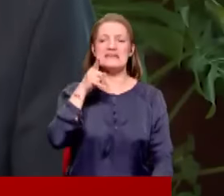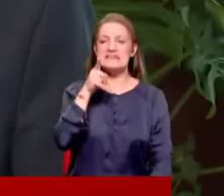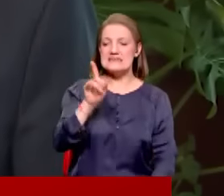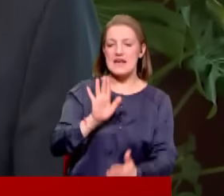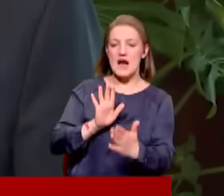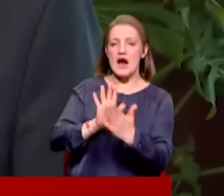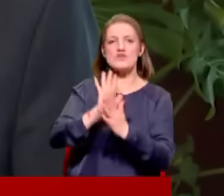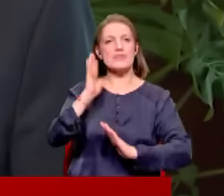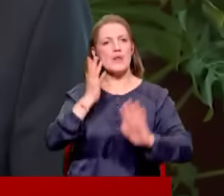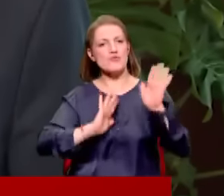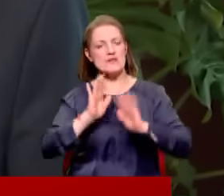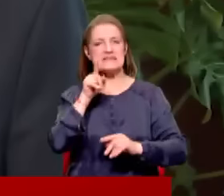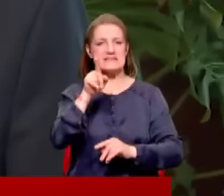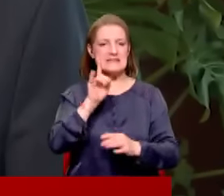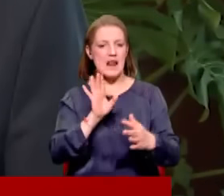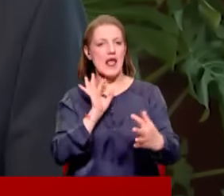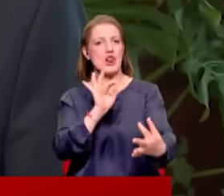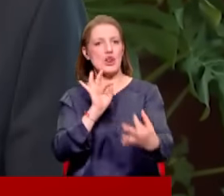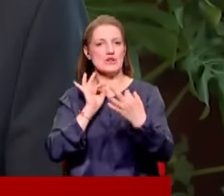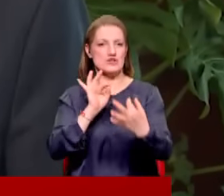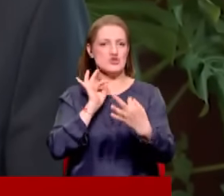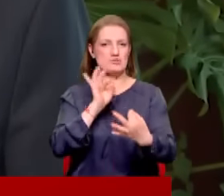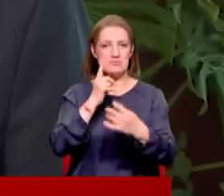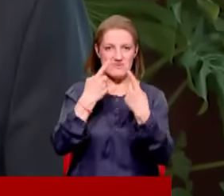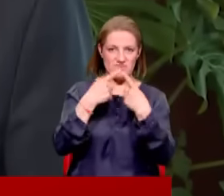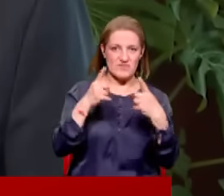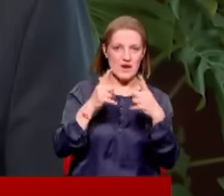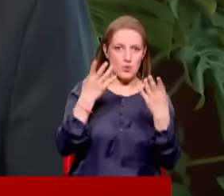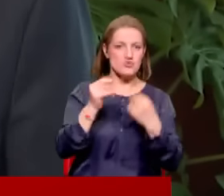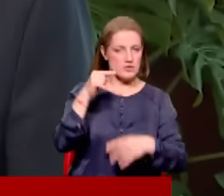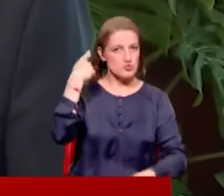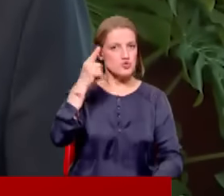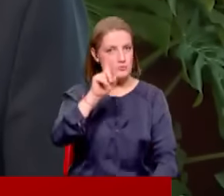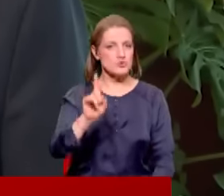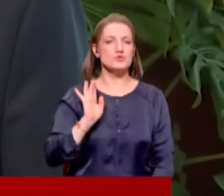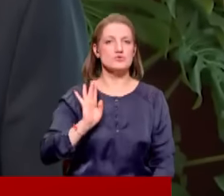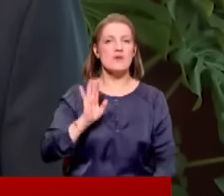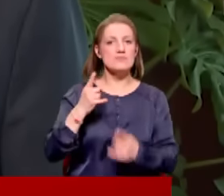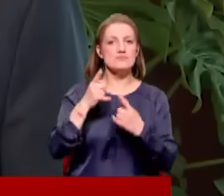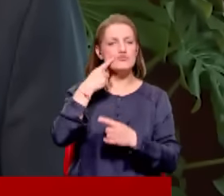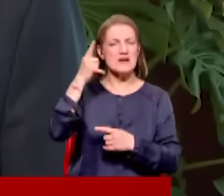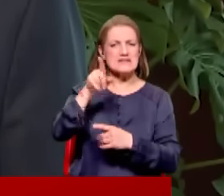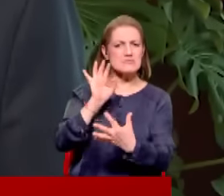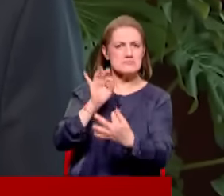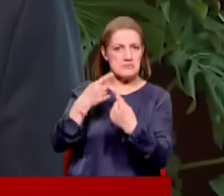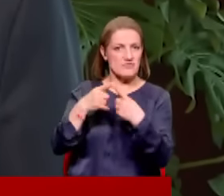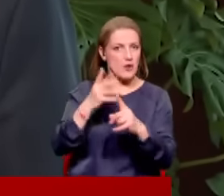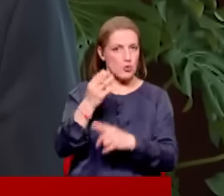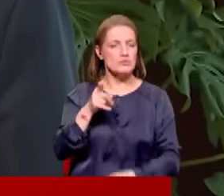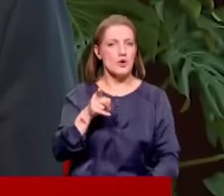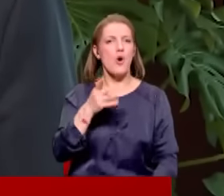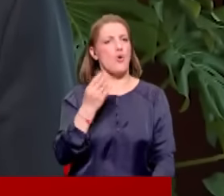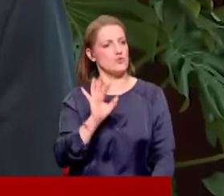karşı davranışı ya da sizinle iletişiminde bir farklılık olacağını düşünüyor musunuz? Bir farklılık olur mu? Yani olur diye